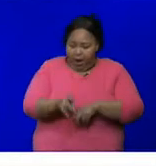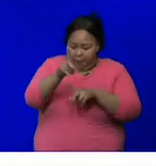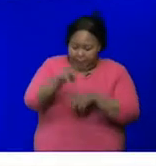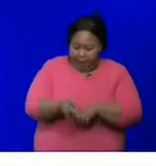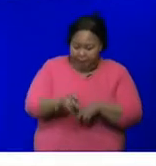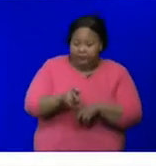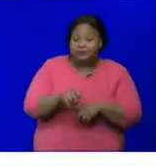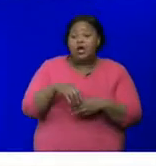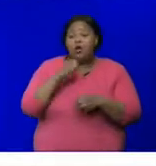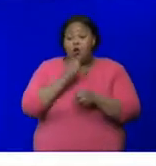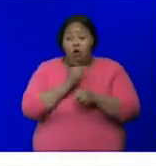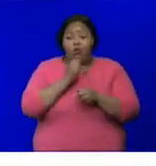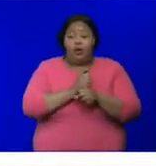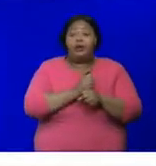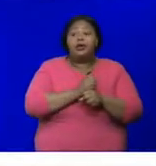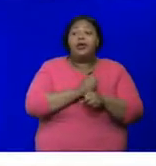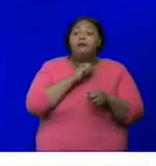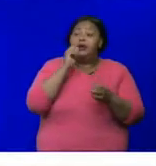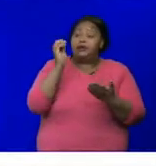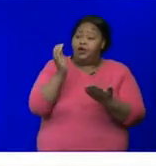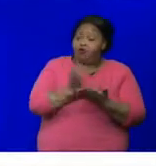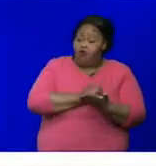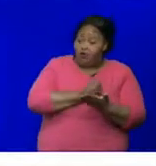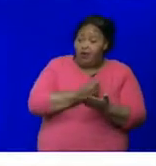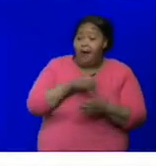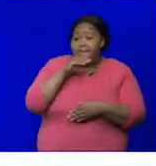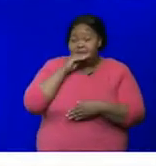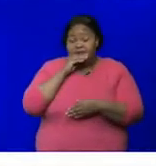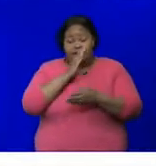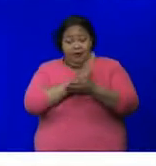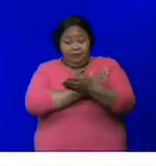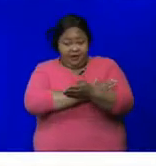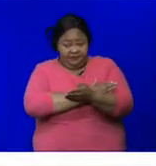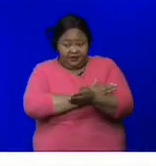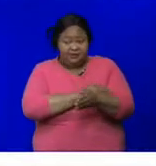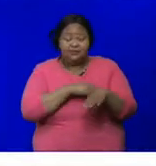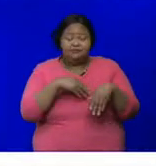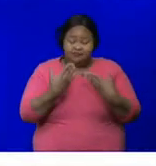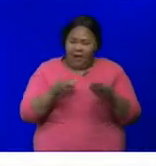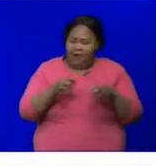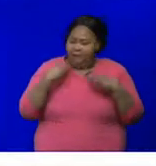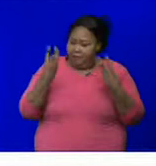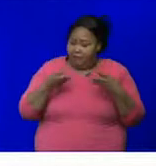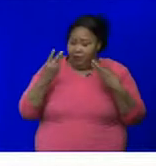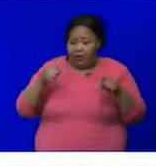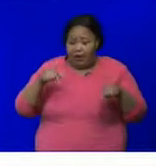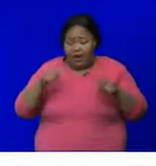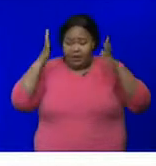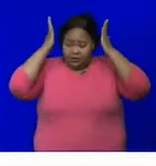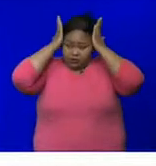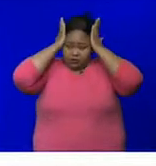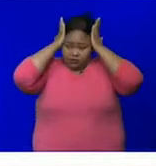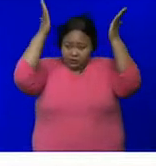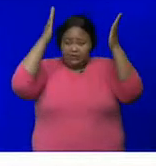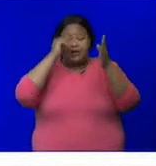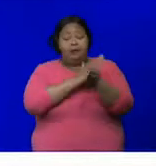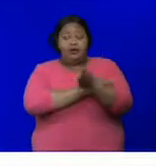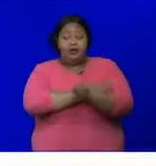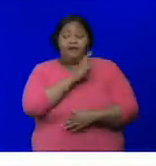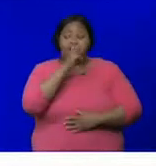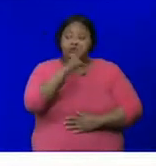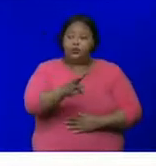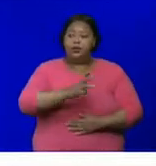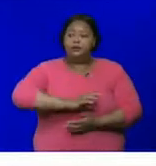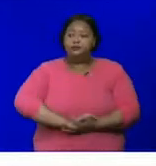mining sector le yendeka nawo ayazuza so eMaswati in general aya benefit from all noma ngayibuka ngakuyiphi